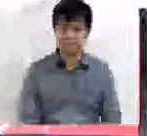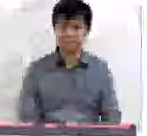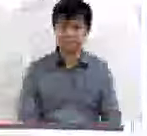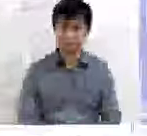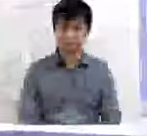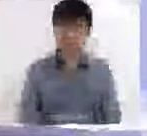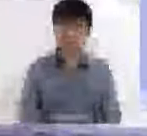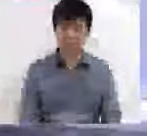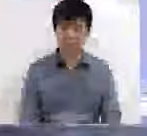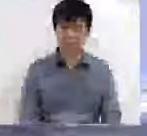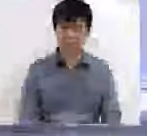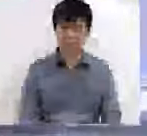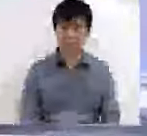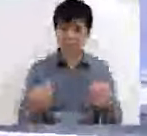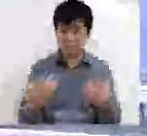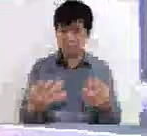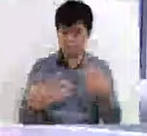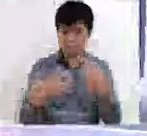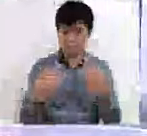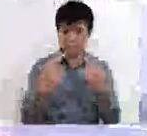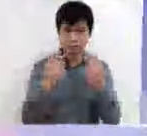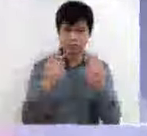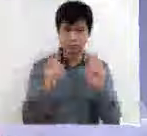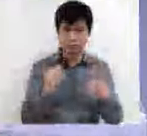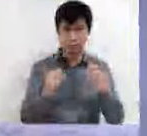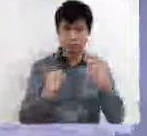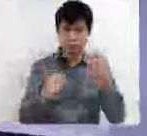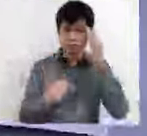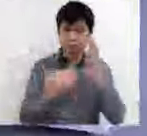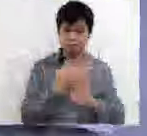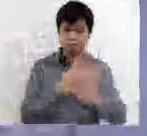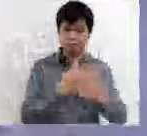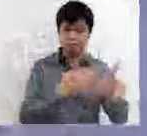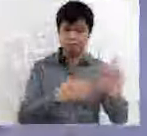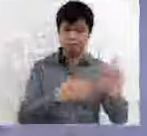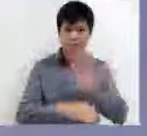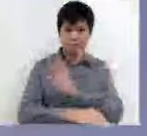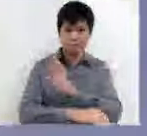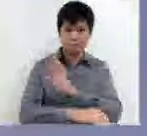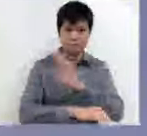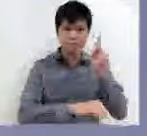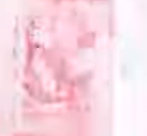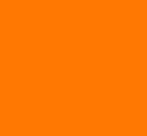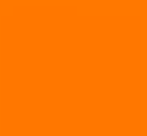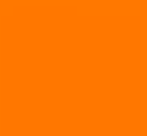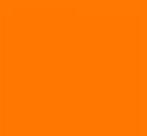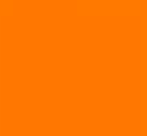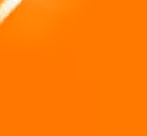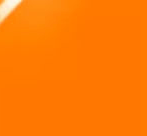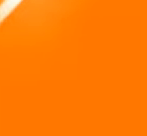Marami pa kayong mga balitang dapat malaman sa pagbabalik ng Frontline Pilipinas.